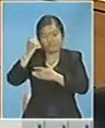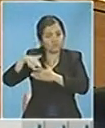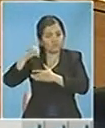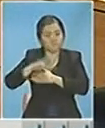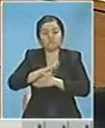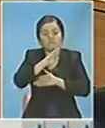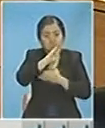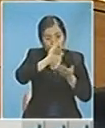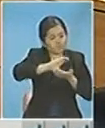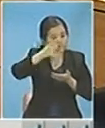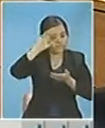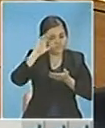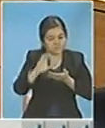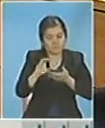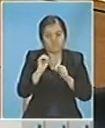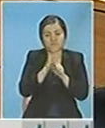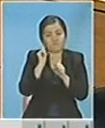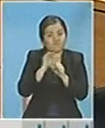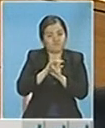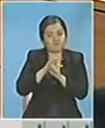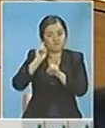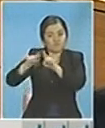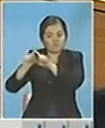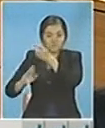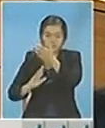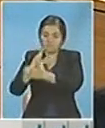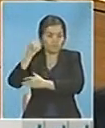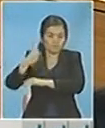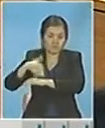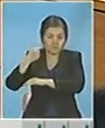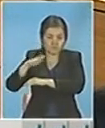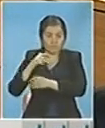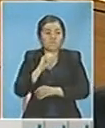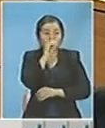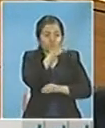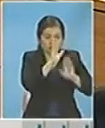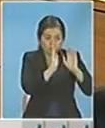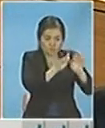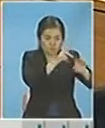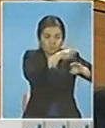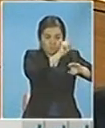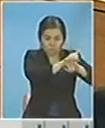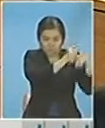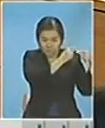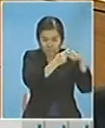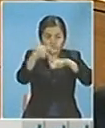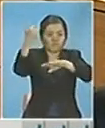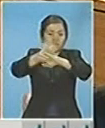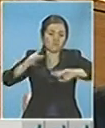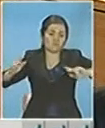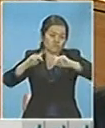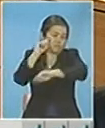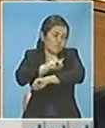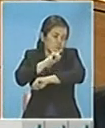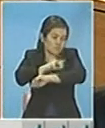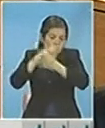ว่างบประมาณมีไม่เพียงพอนะครับเพราะฉะนั้นต้องกราบเรียนท่านประธานนะครับไปยังรัฐมนตรีที่เกี่ยวข้องรวม